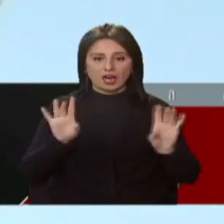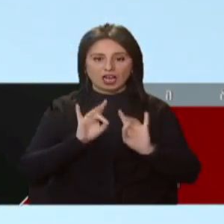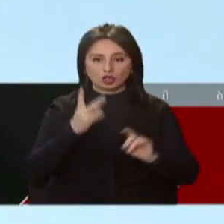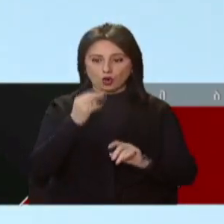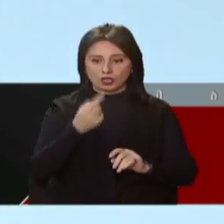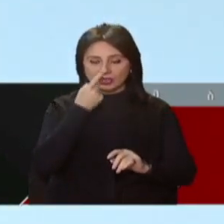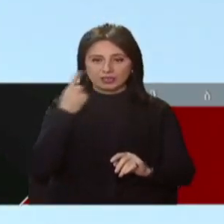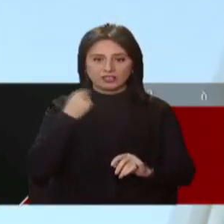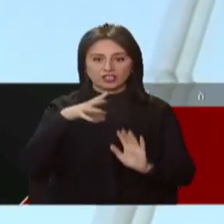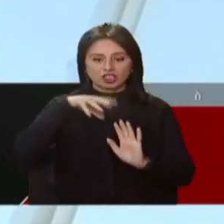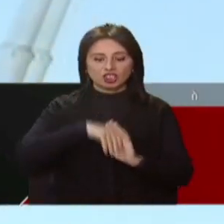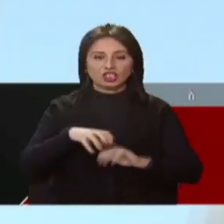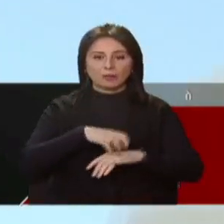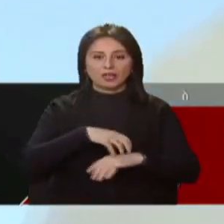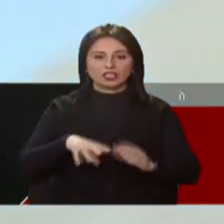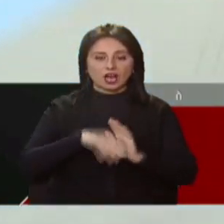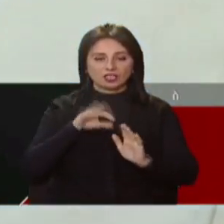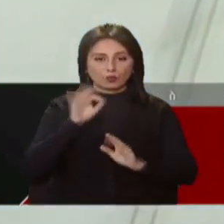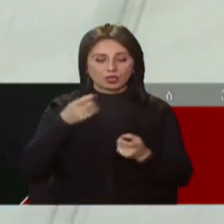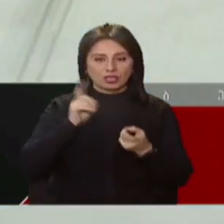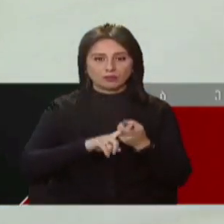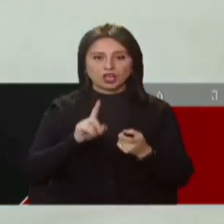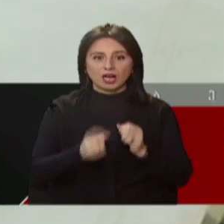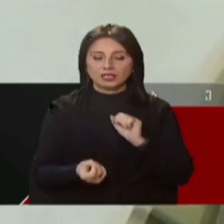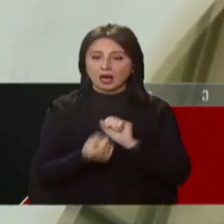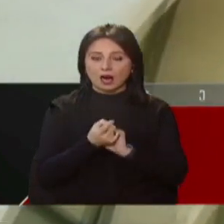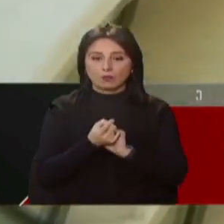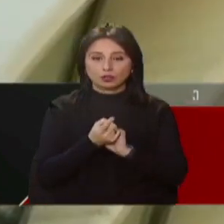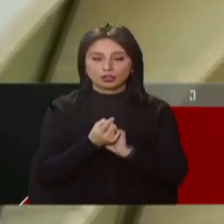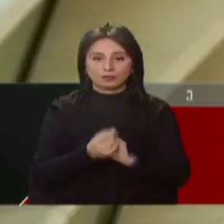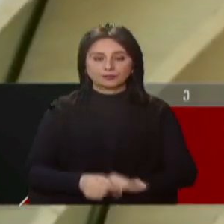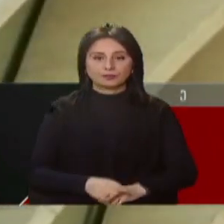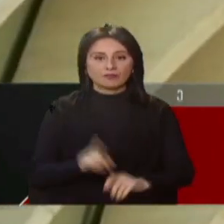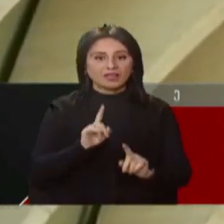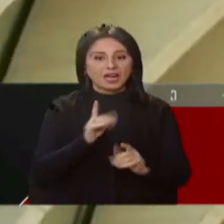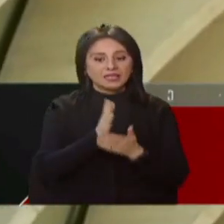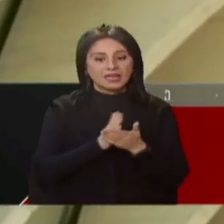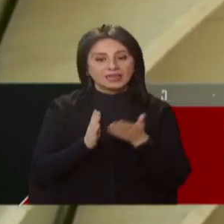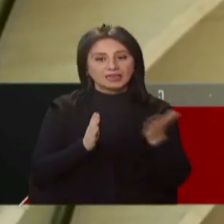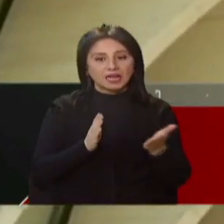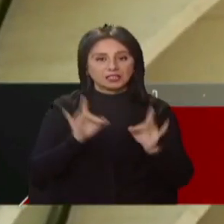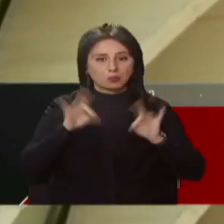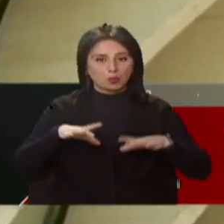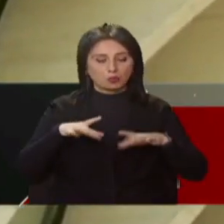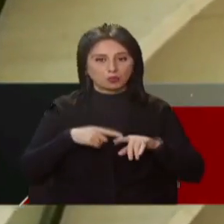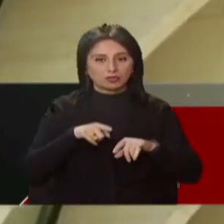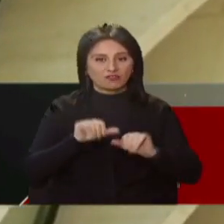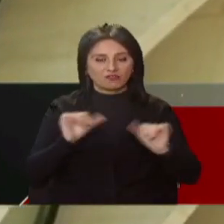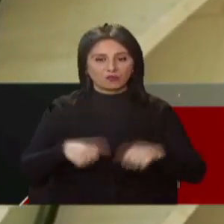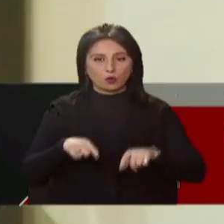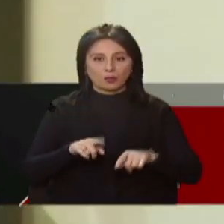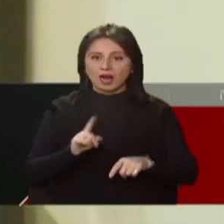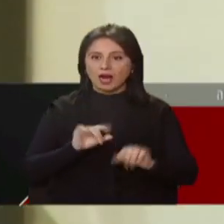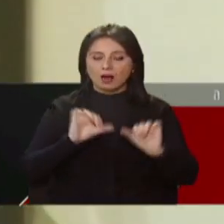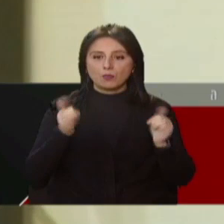ორი დღის წინ შიდა პარტიულ არჩევნებთან დაკავშირებით, რაც აღმოჩნდა გარკვეული ნაწილისთვის მოულოდნელი ეს ფორმა, თუ